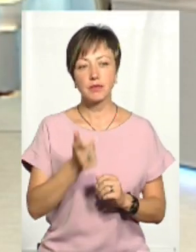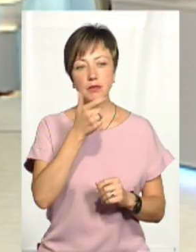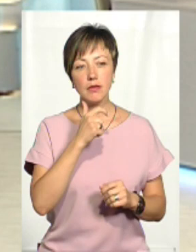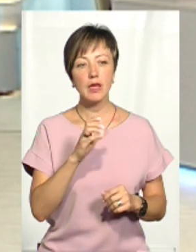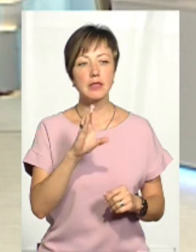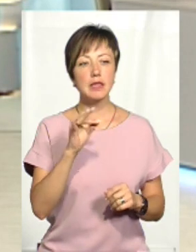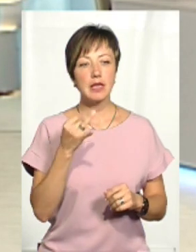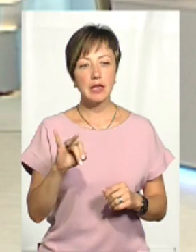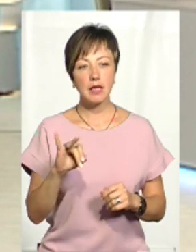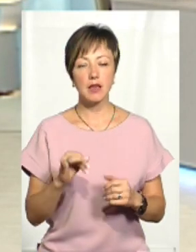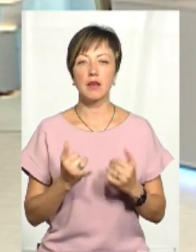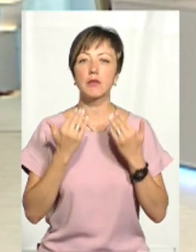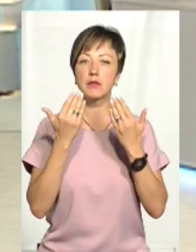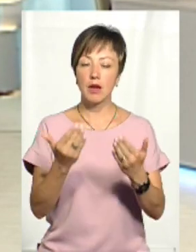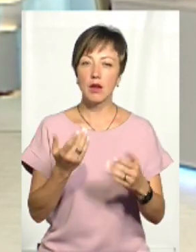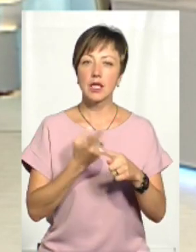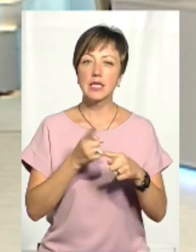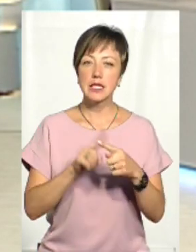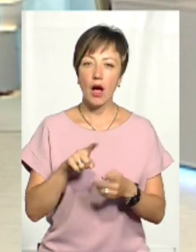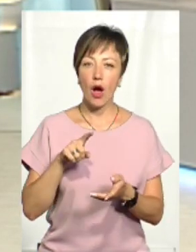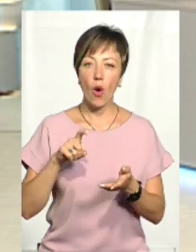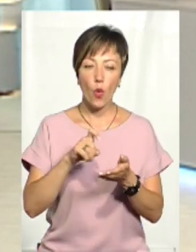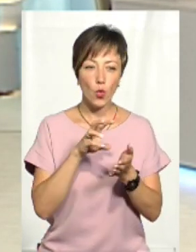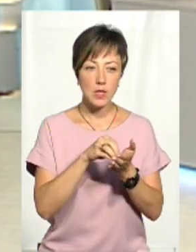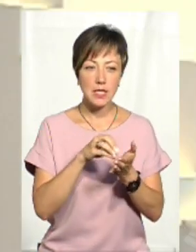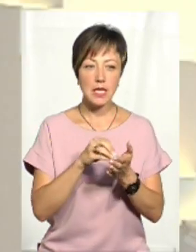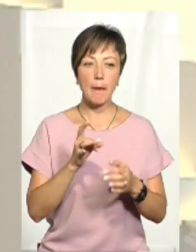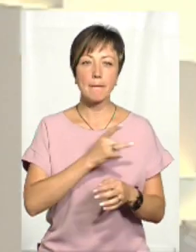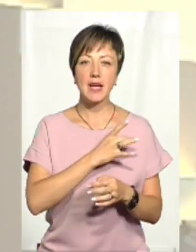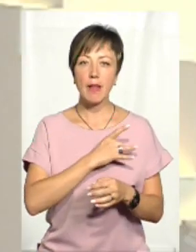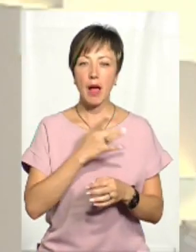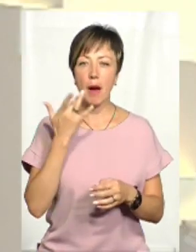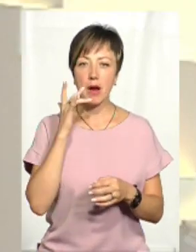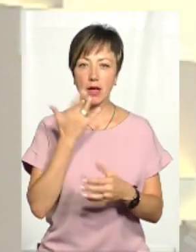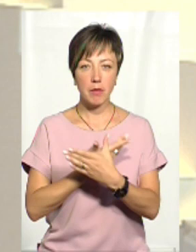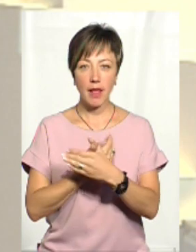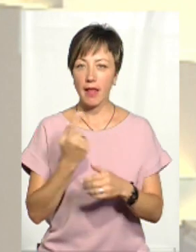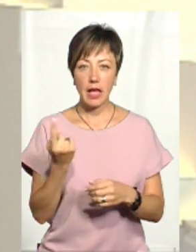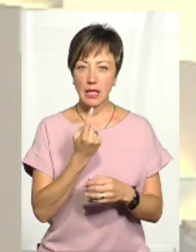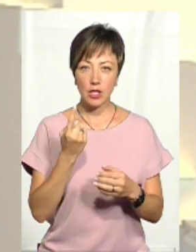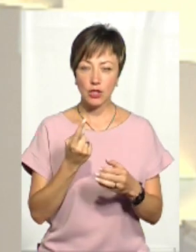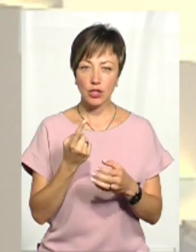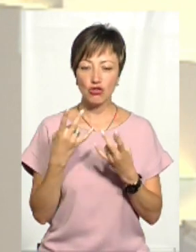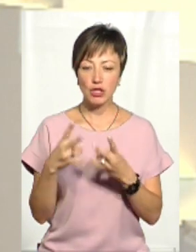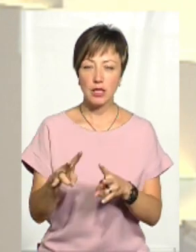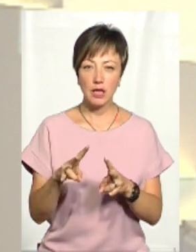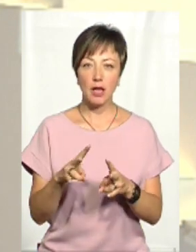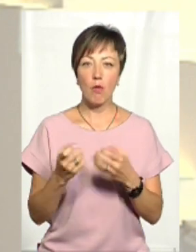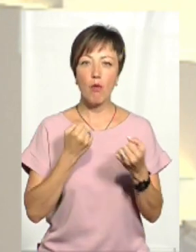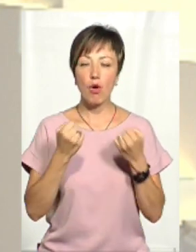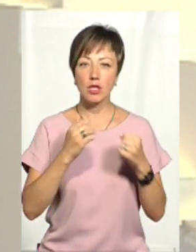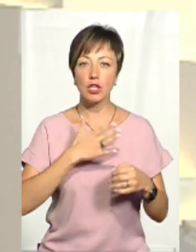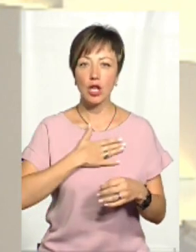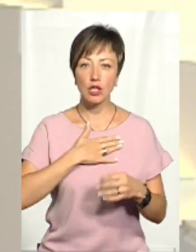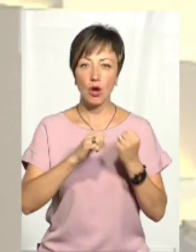у вас уточнити, ось ця гусень білого американського метелика – це ж не єдиний шкідник, з яким бідкують наші